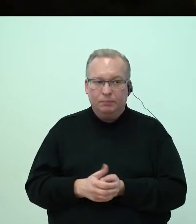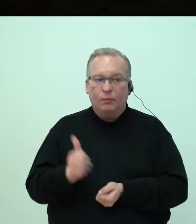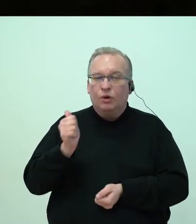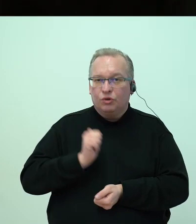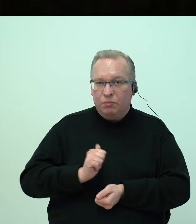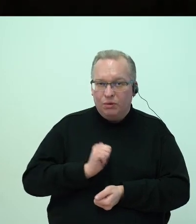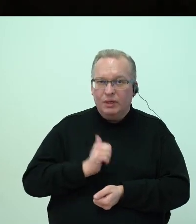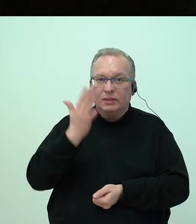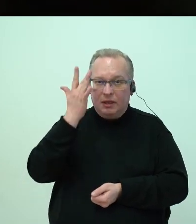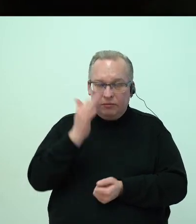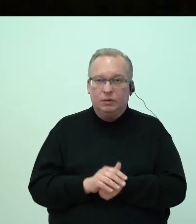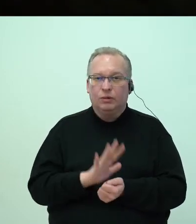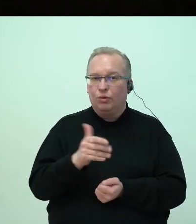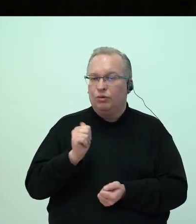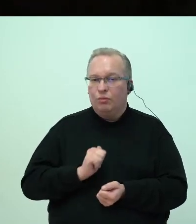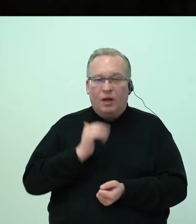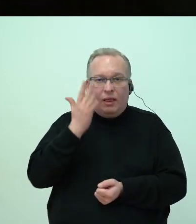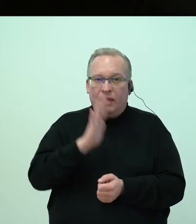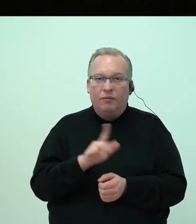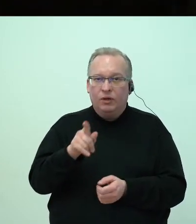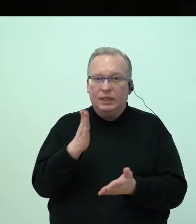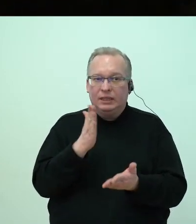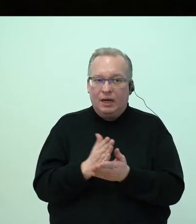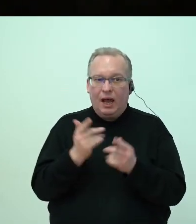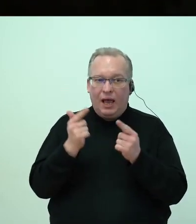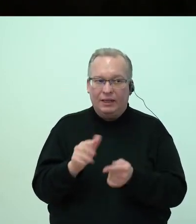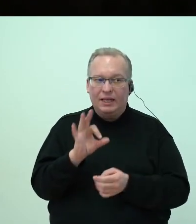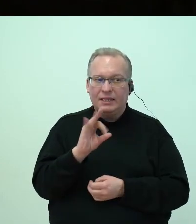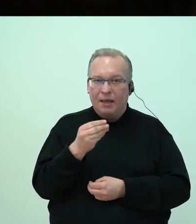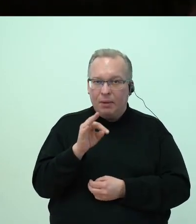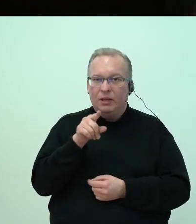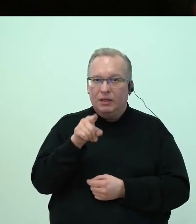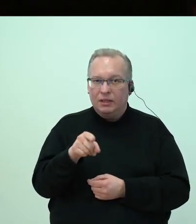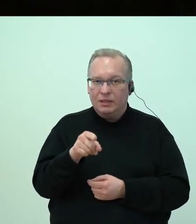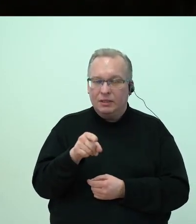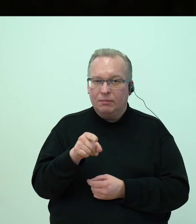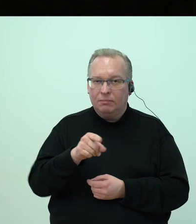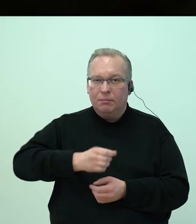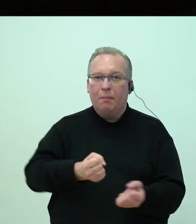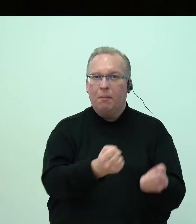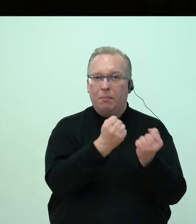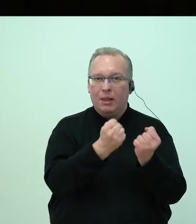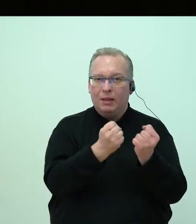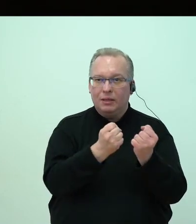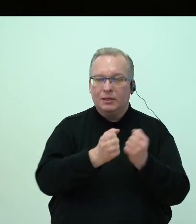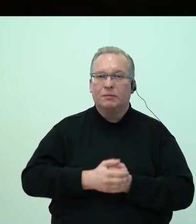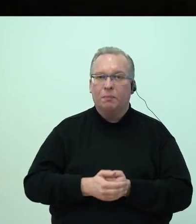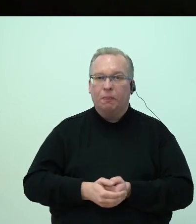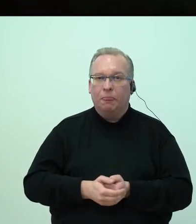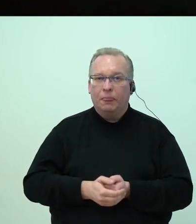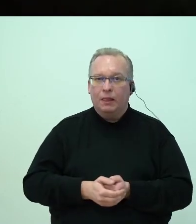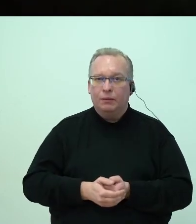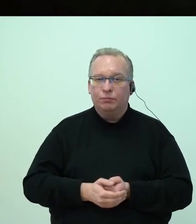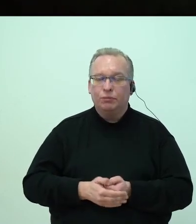Žmonės nemanys, kad jeigu jis yra antisemitinis, tai jis rems musulmonus. Jeigu reikėtų, jis